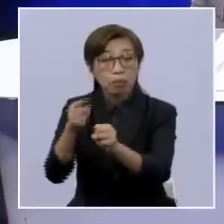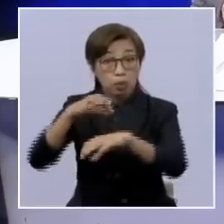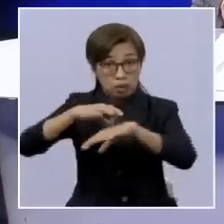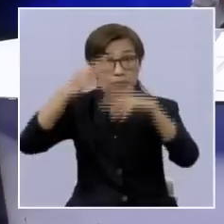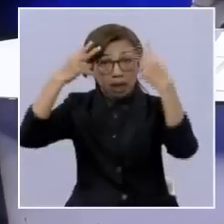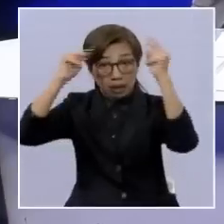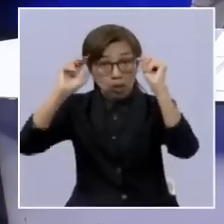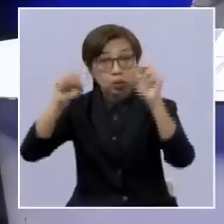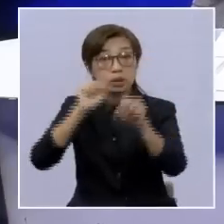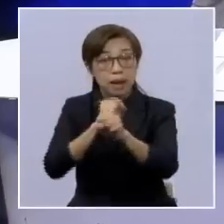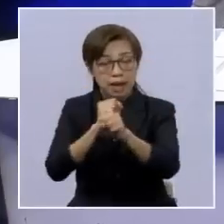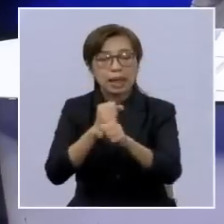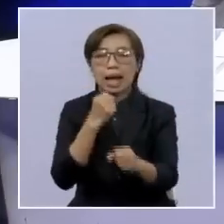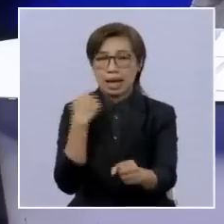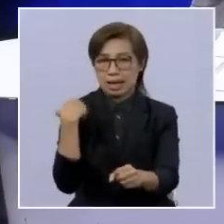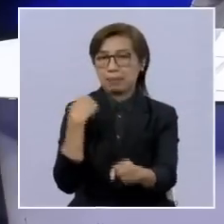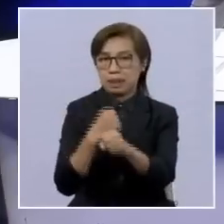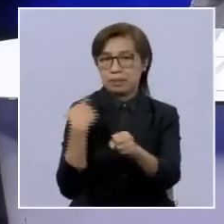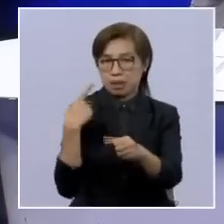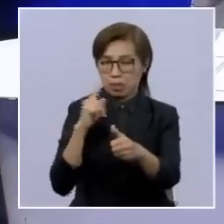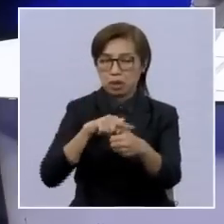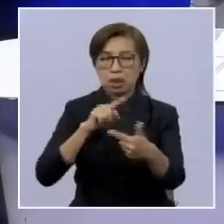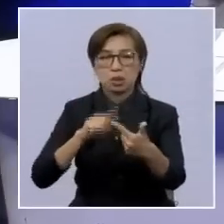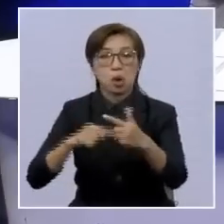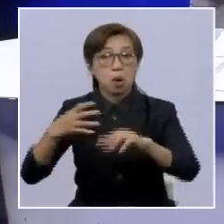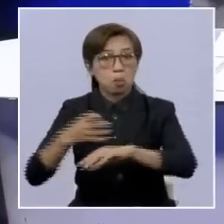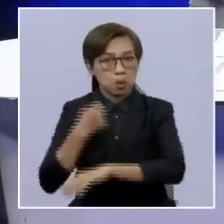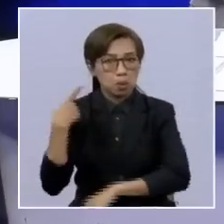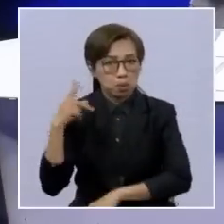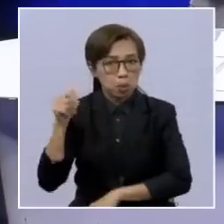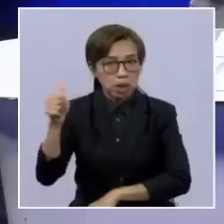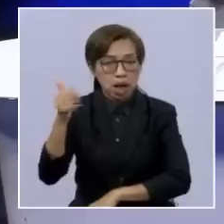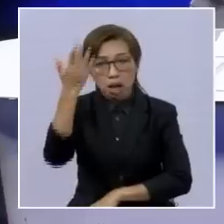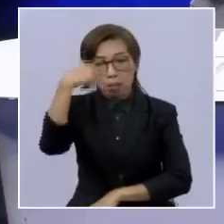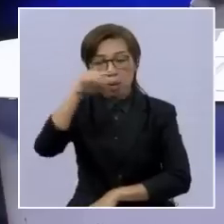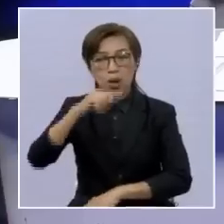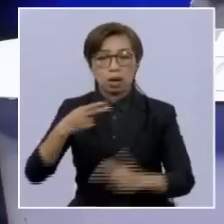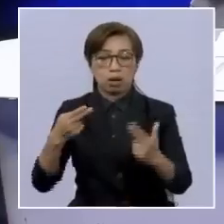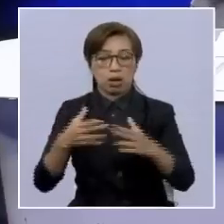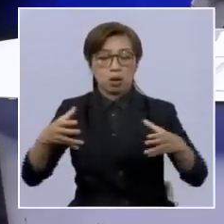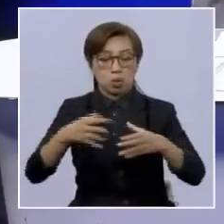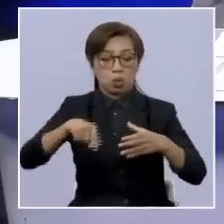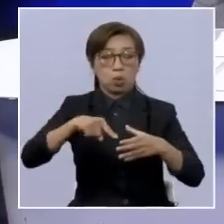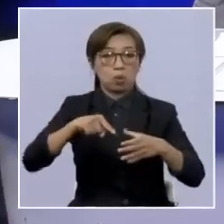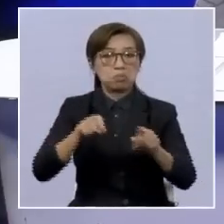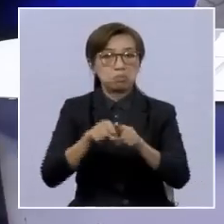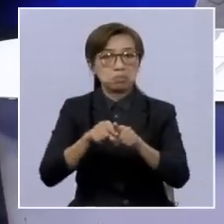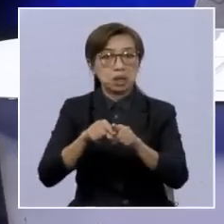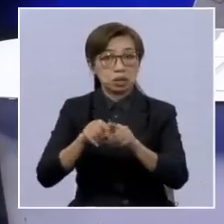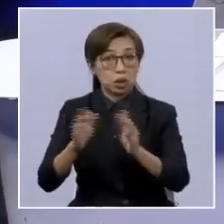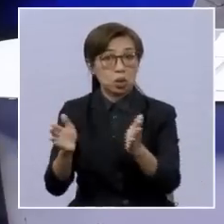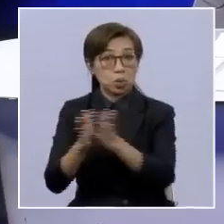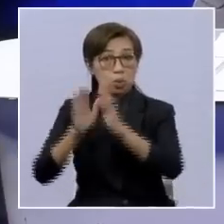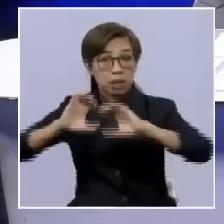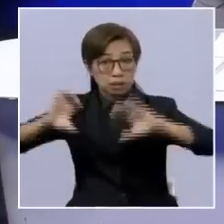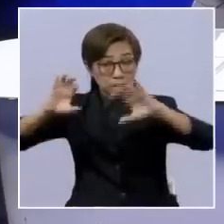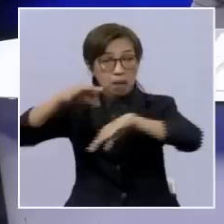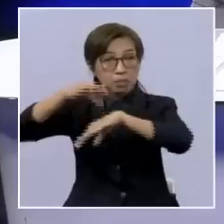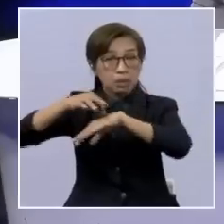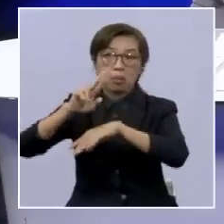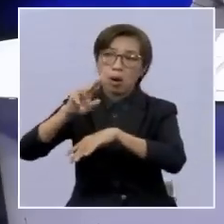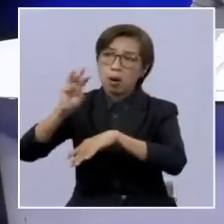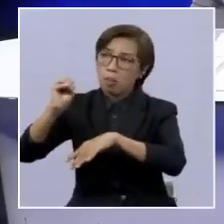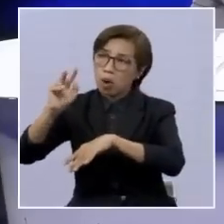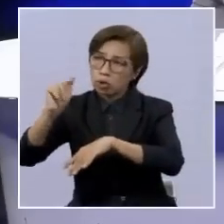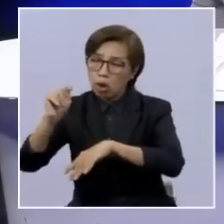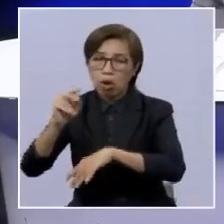แล้วก็ได้อะไรอีกฮะได้ในแง่การเมืองเพราะว่าตอนนี้แกนนำพรรครวมไทยสร้างชาติหลายคนก็มีตำแหน่งในรัฐบาลเมื่อวานก็ลงพื้นที่ไปพ